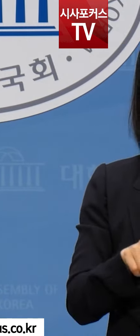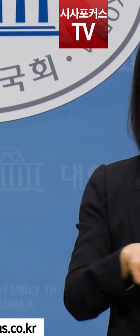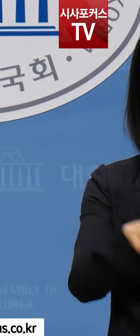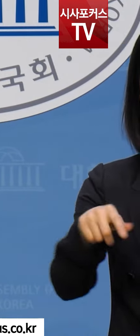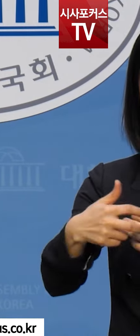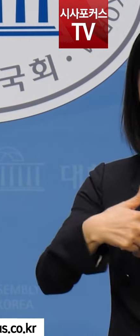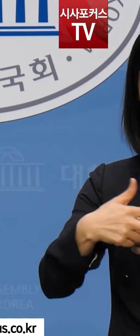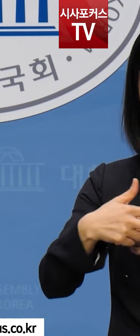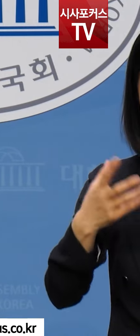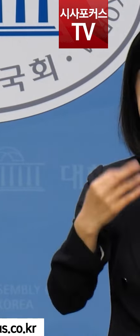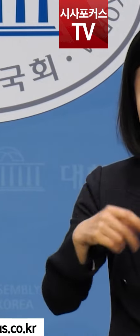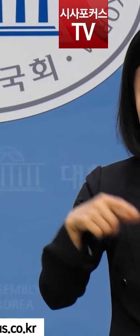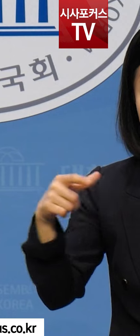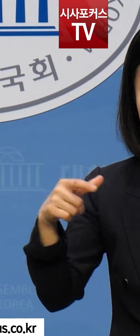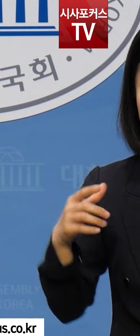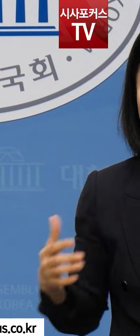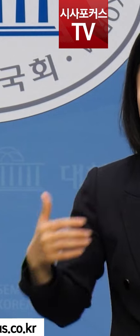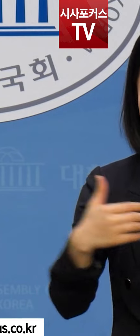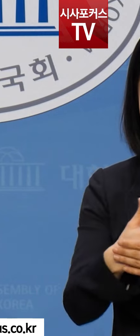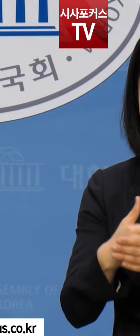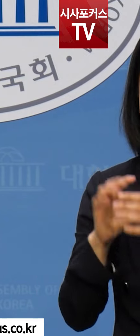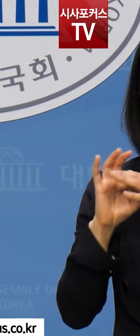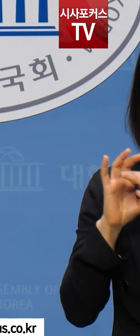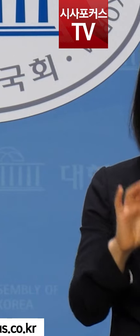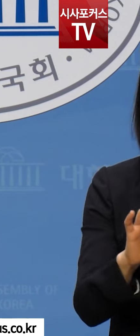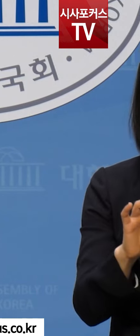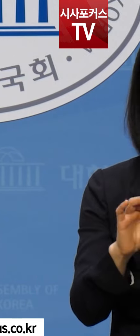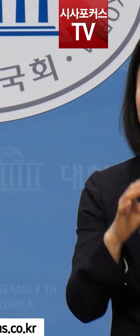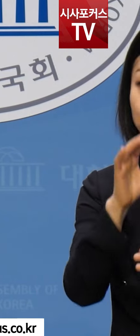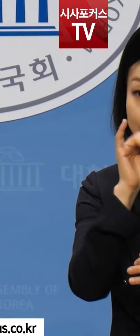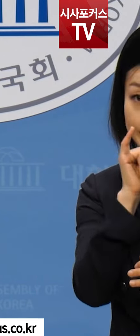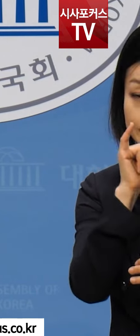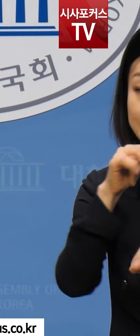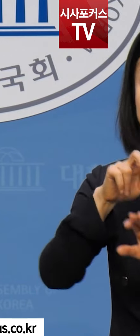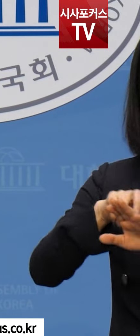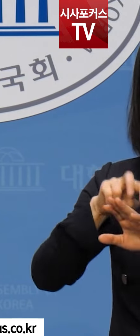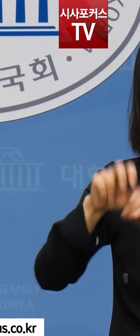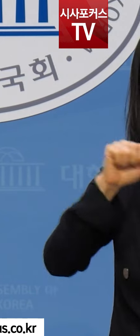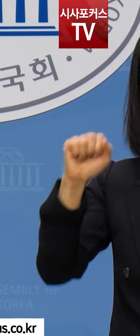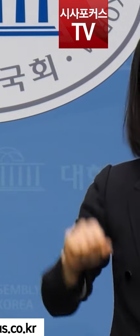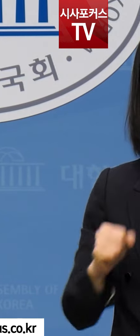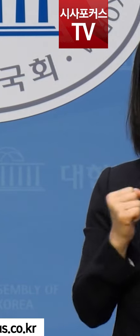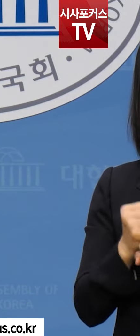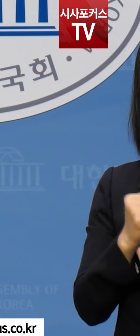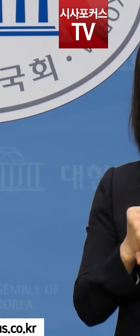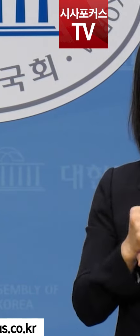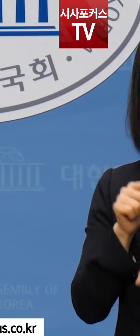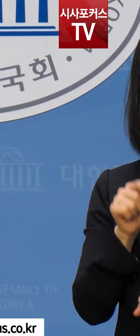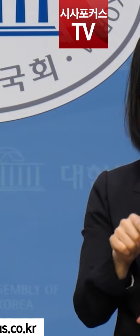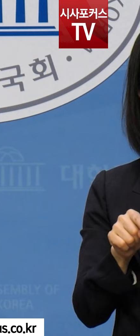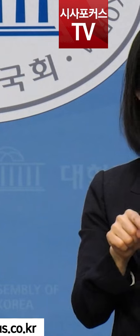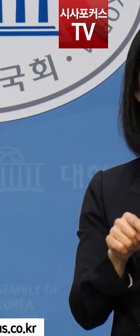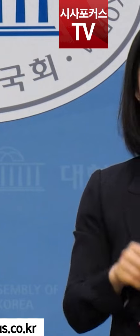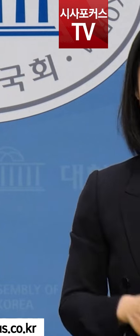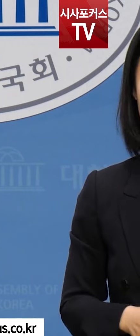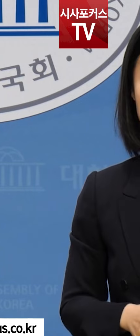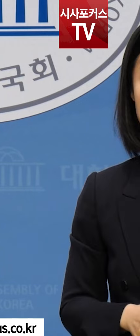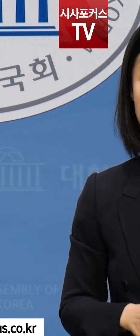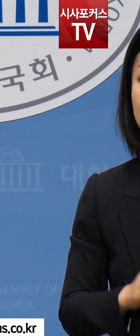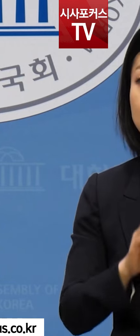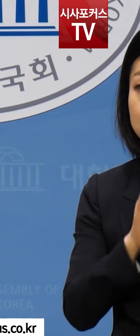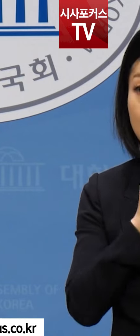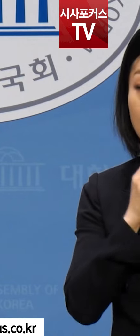포괄적, 지속적, 지속 가능한 진료 체계를 구성하는 것, 이것이